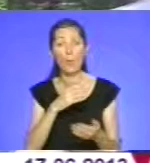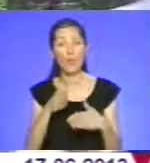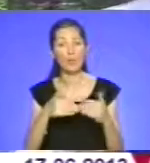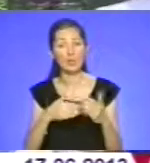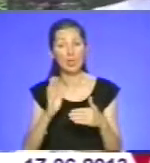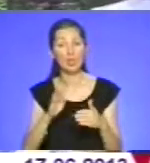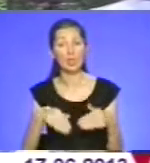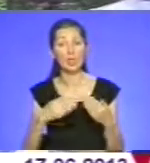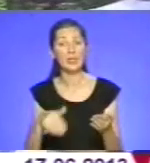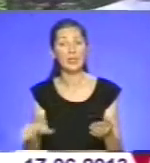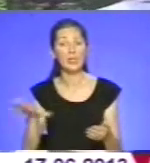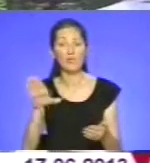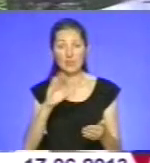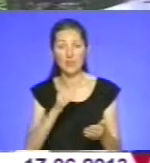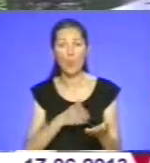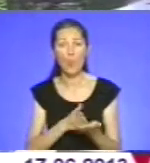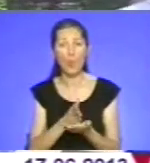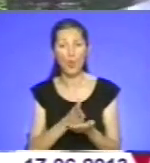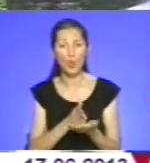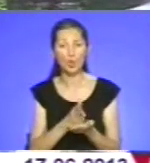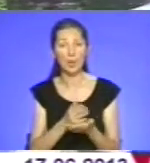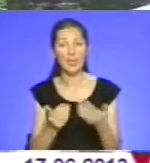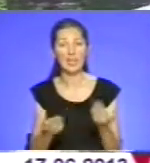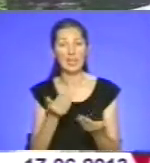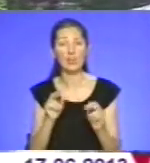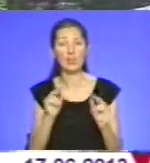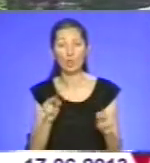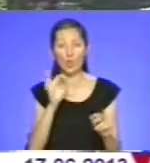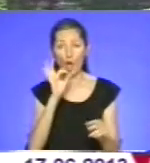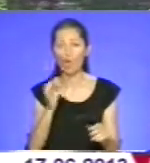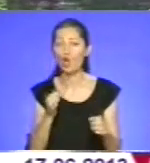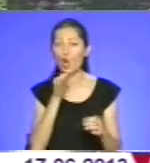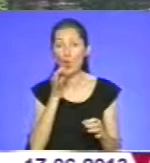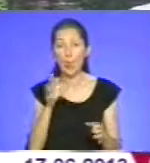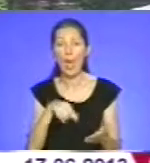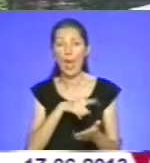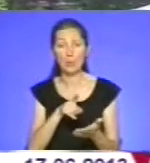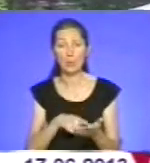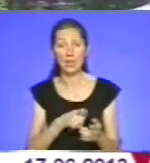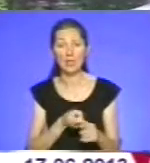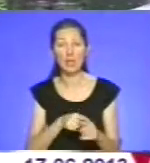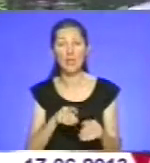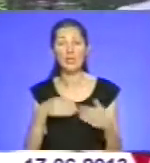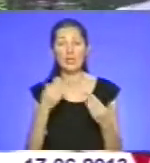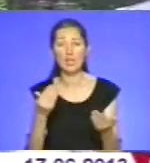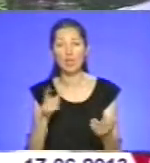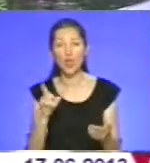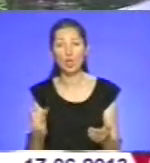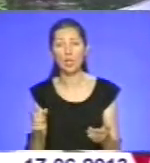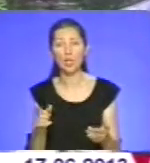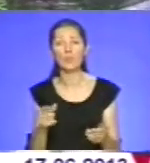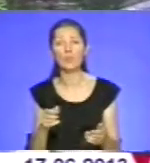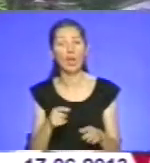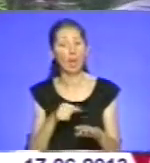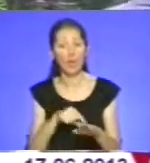абсолютно всі і послуги, і навіть, чесно кажучи, любе питання, яке задає десь людина поза цими послугами, обов'язково вона